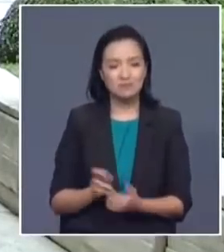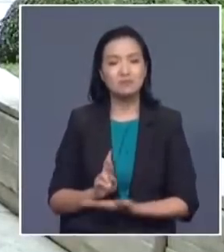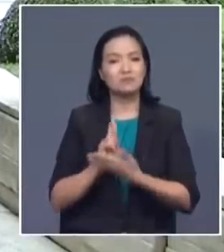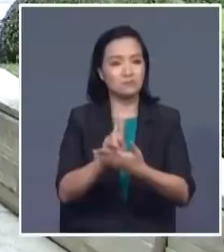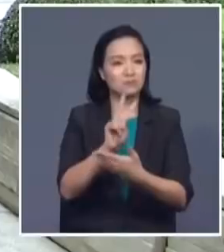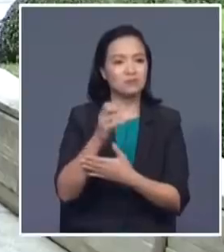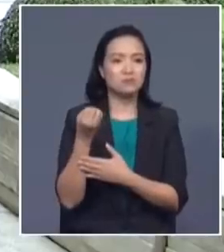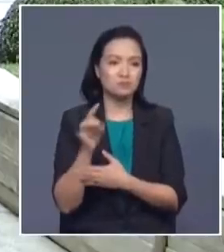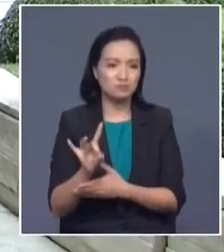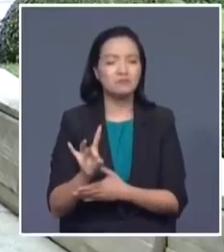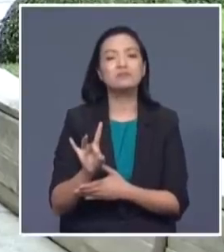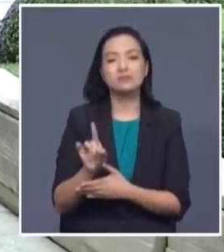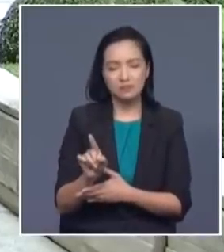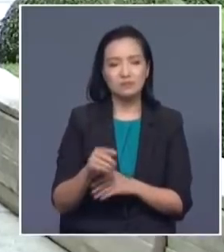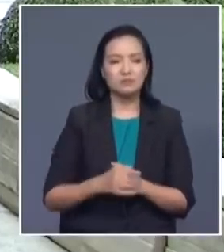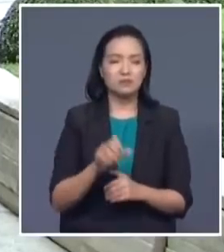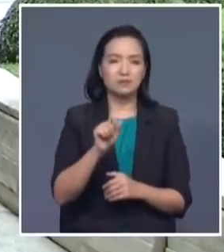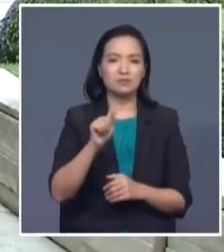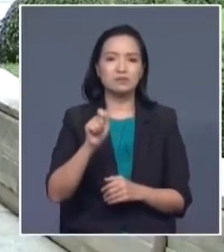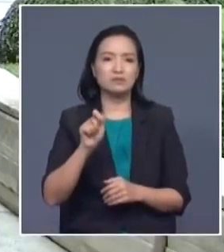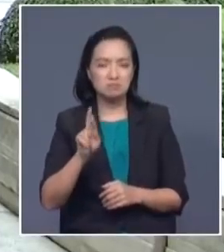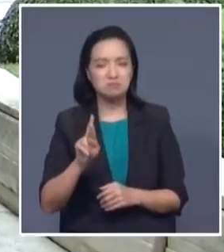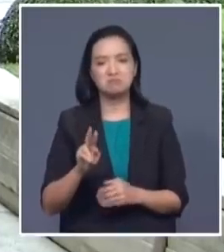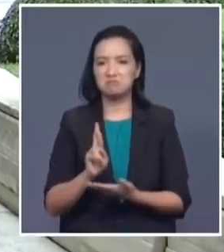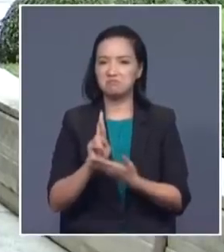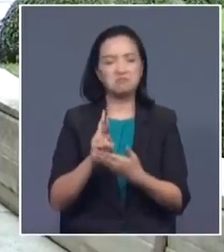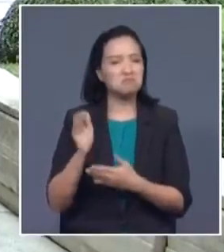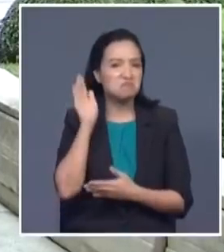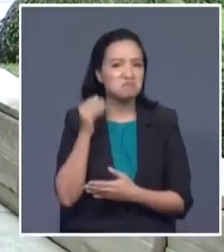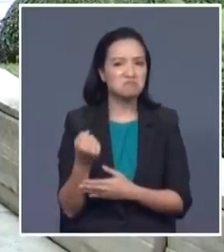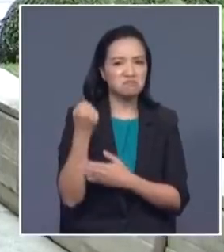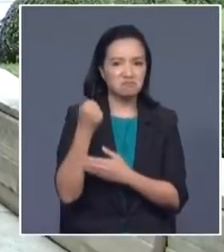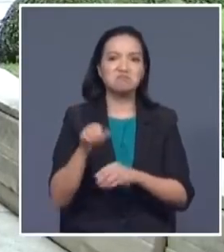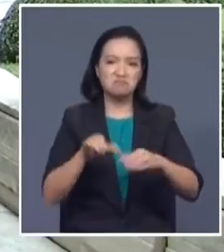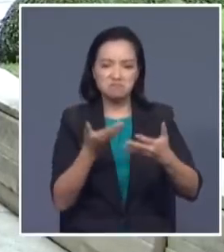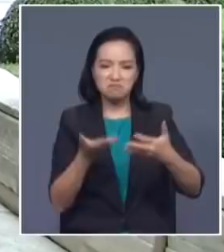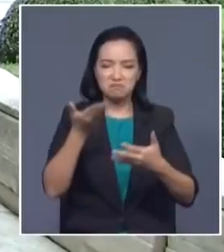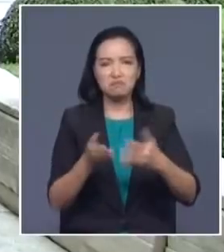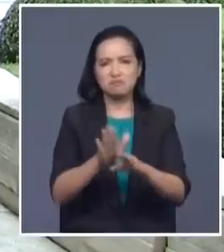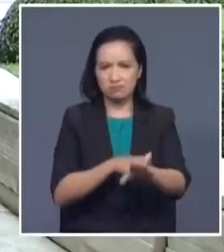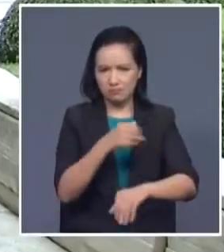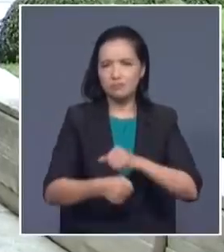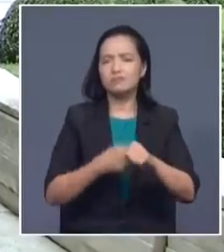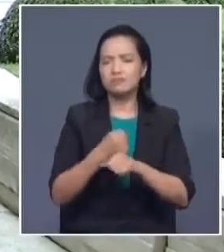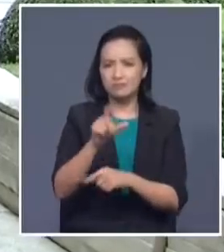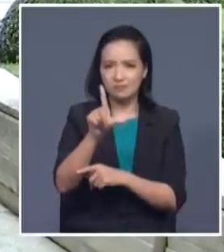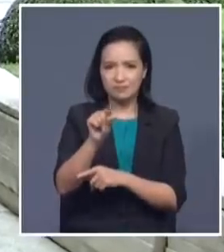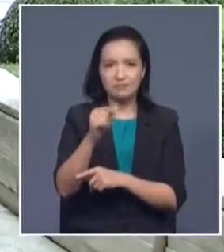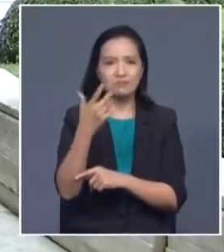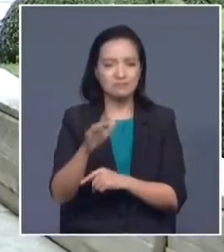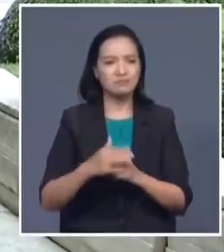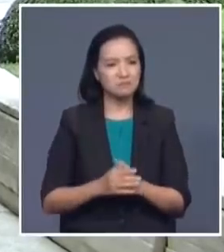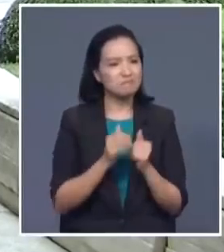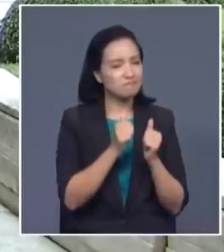2018เป็นรางวัลที่มีความน่าเชื่อถือและได้รับการยอมรับที่มีการจัดอันดับในลักษณะนี้มากว่า20ปีแล้วนะครับก็เป็นภาพพจ